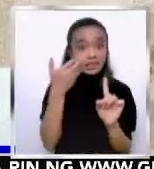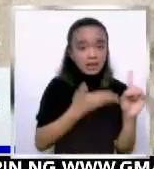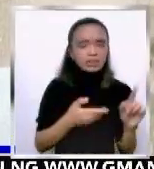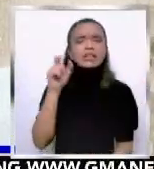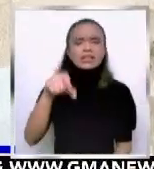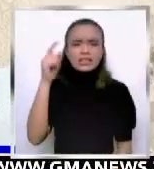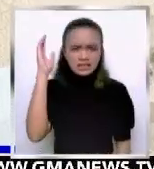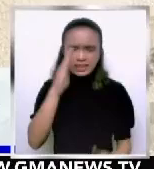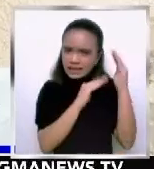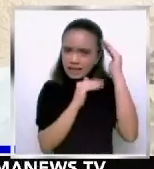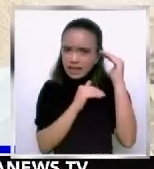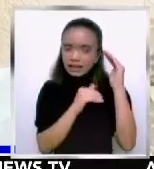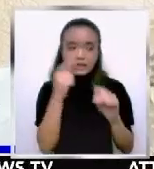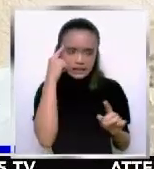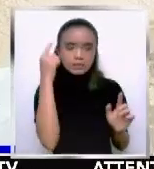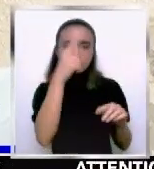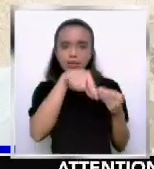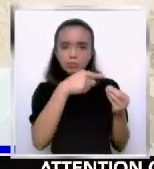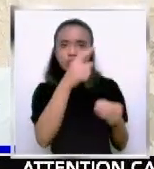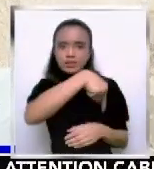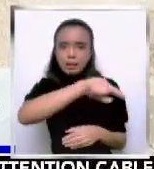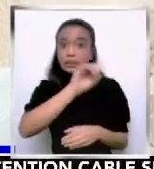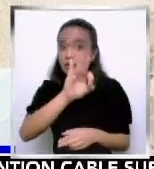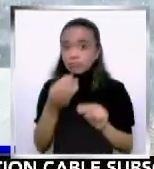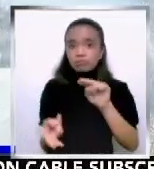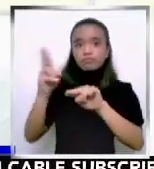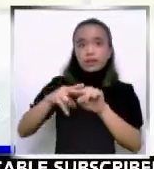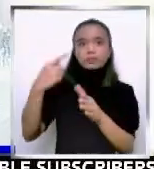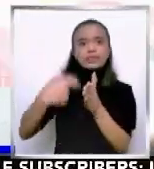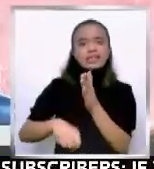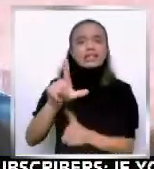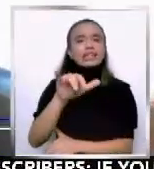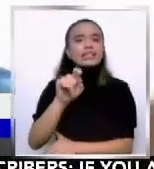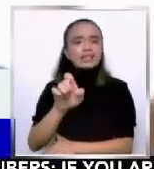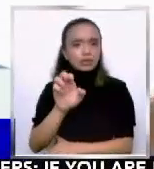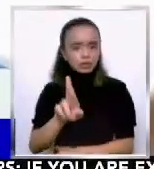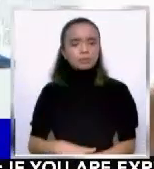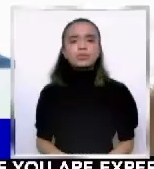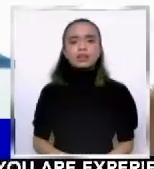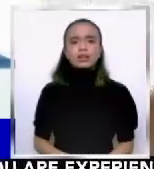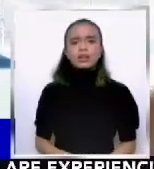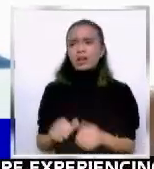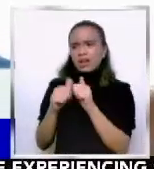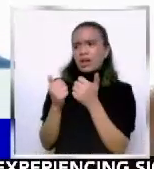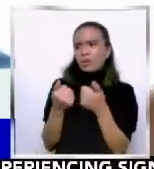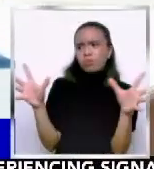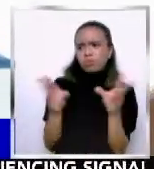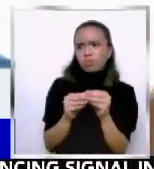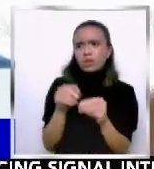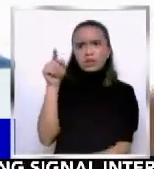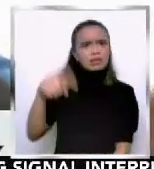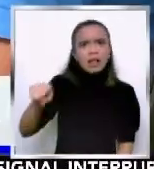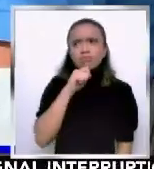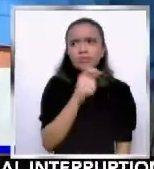kung pinapatungan na ang presyo ng kada litro ng langis na ibebenta. Yun nga ang tanong kung paano nila kinukwenta. Hindi nila iniisip yung nag-aanap